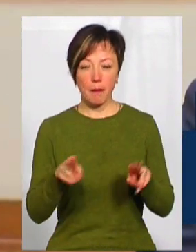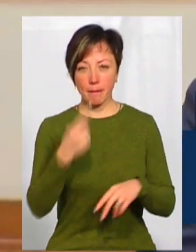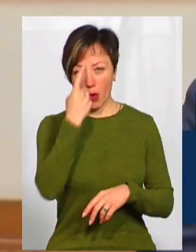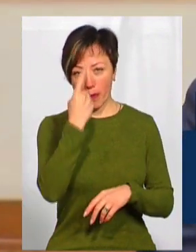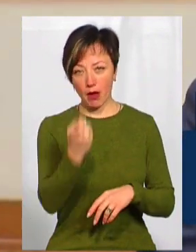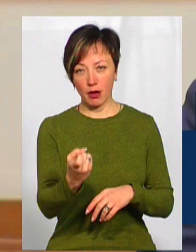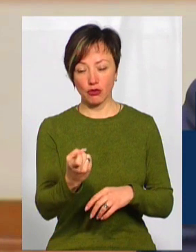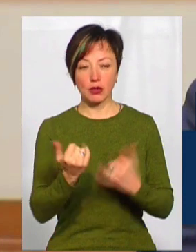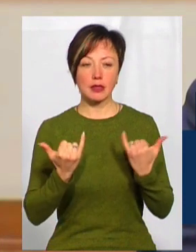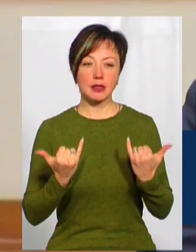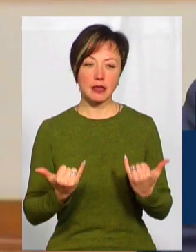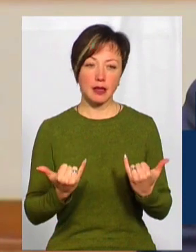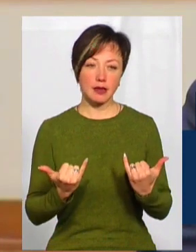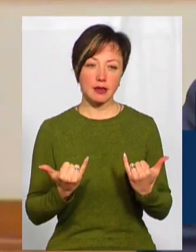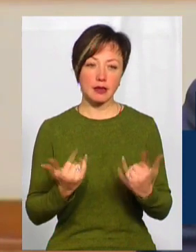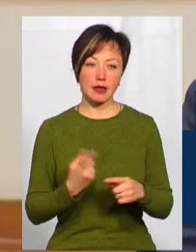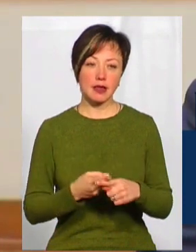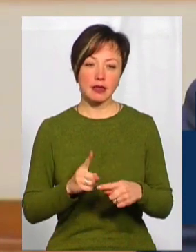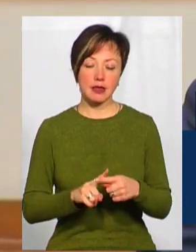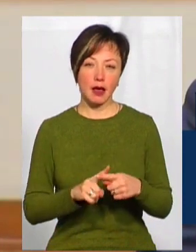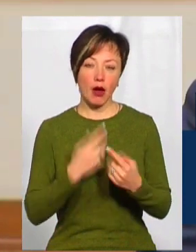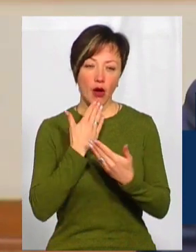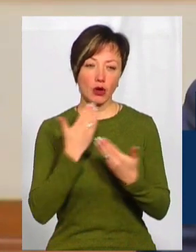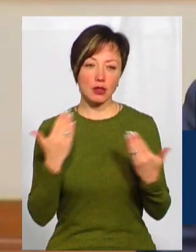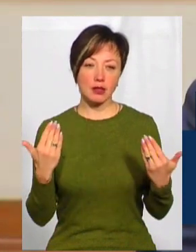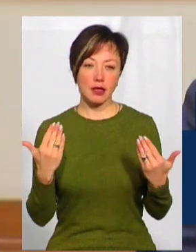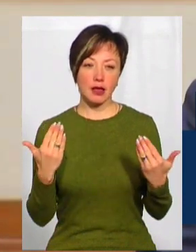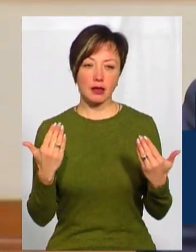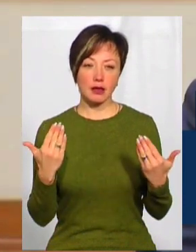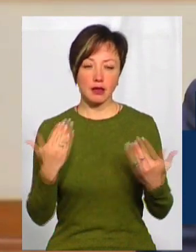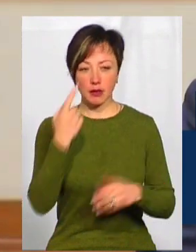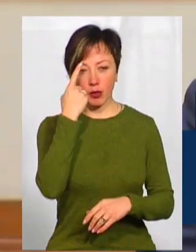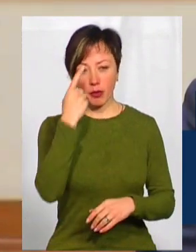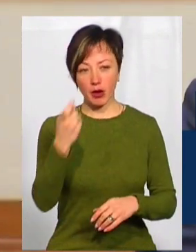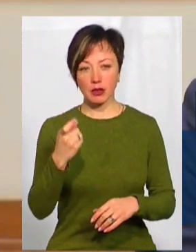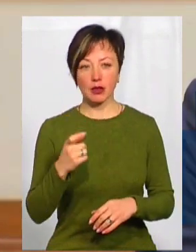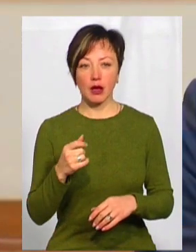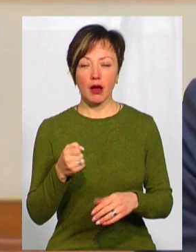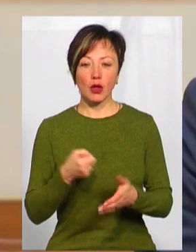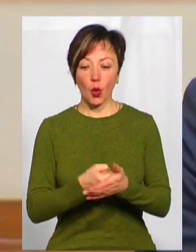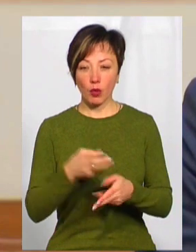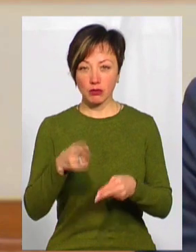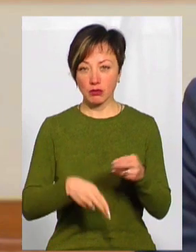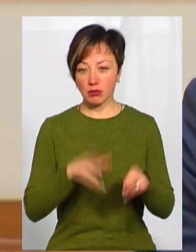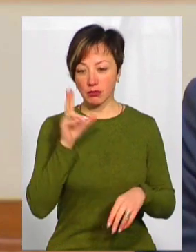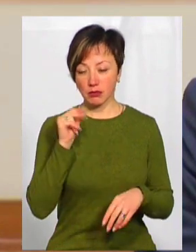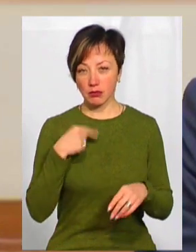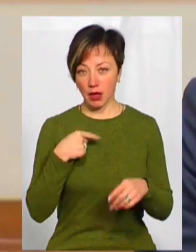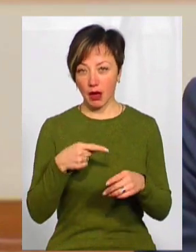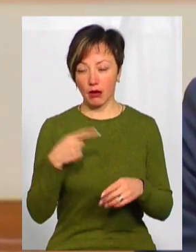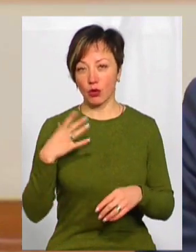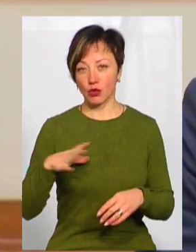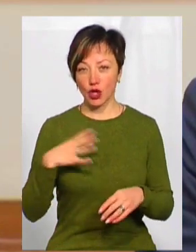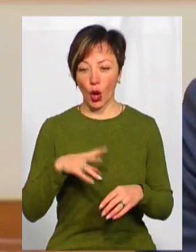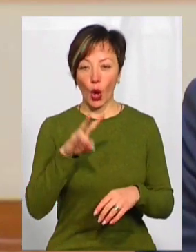попередження. Зараз це останнє попередження. У нас дедлайн встановлений. Я очікую, що